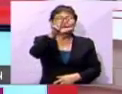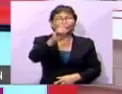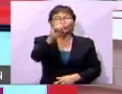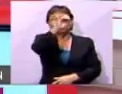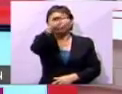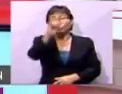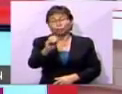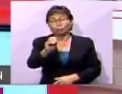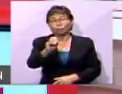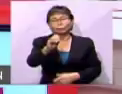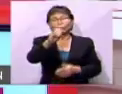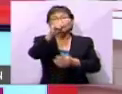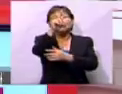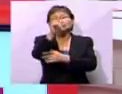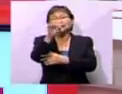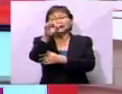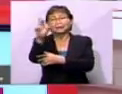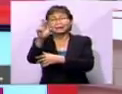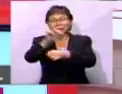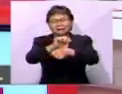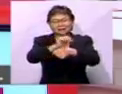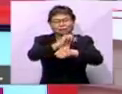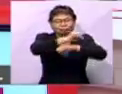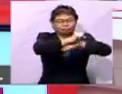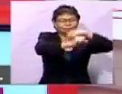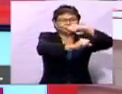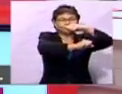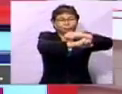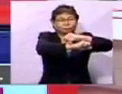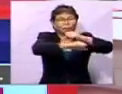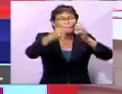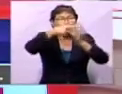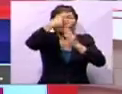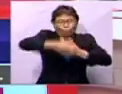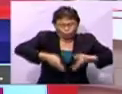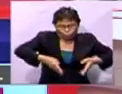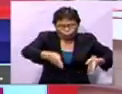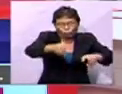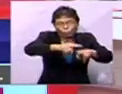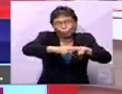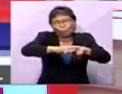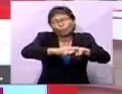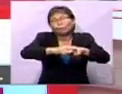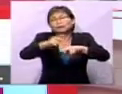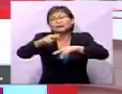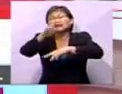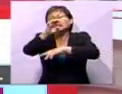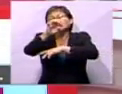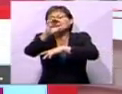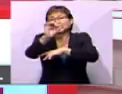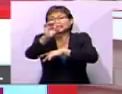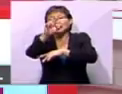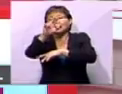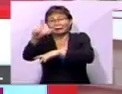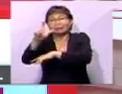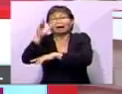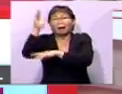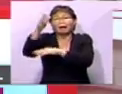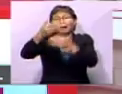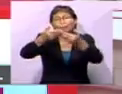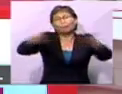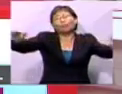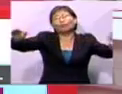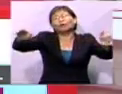...30% daripada tender pakej kerja infrastruktur bagi projek laluan rel Pantai Timur ECRL akan